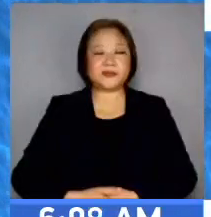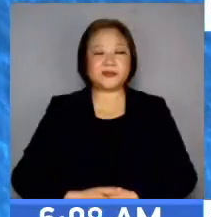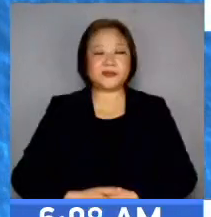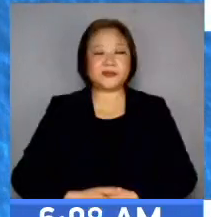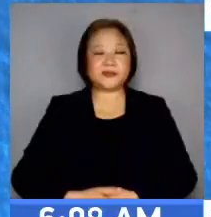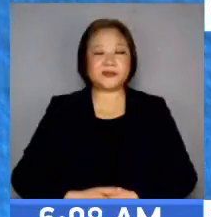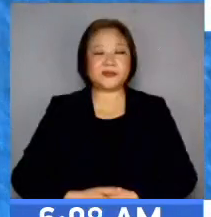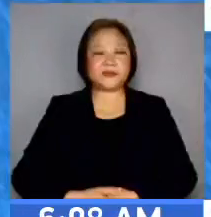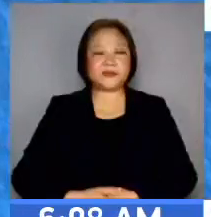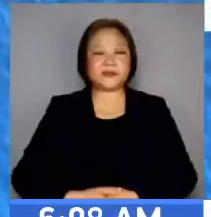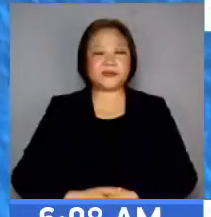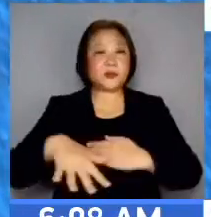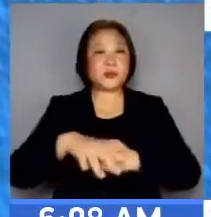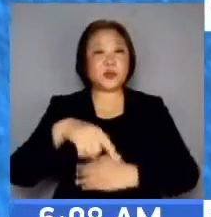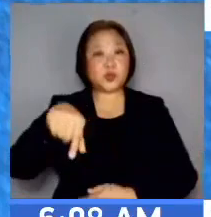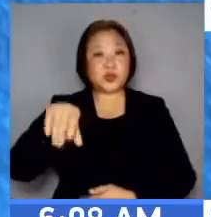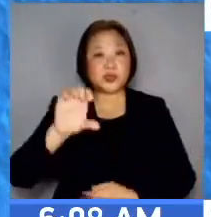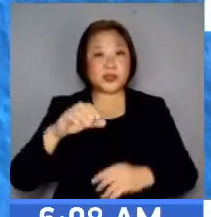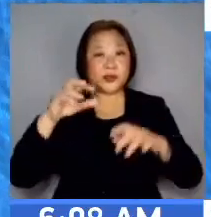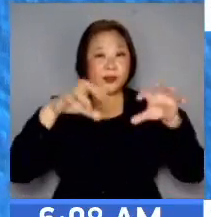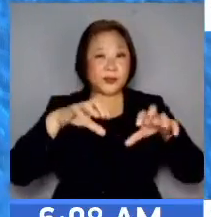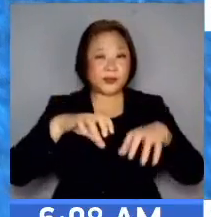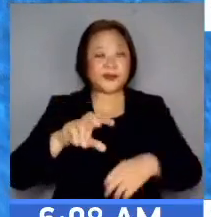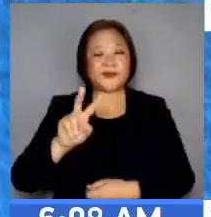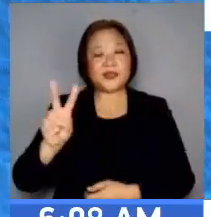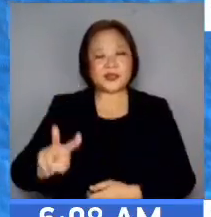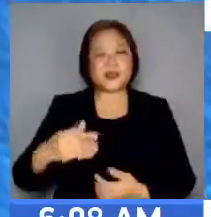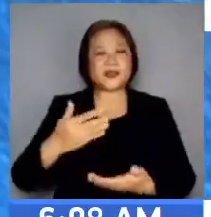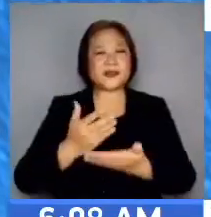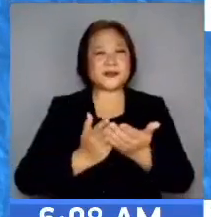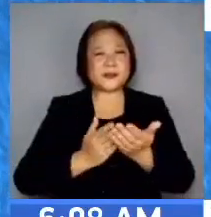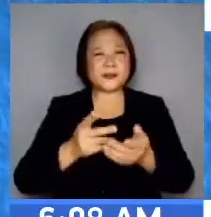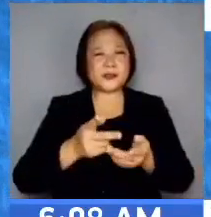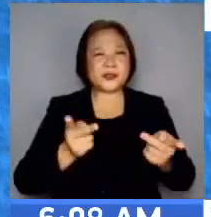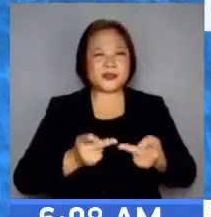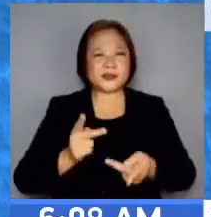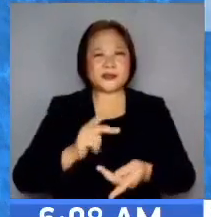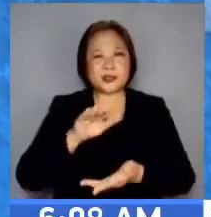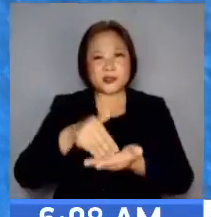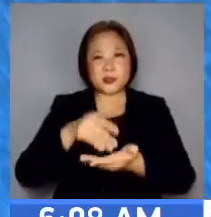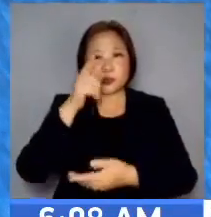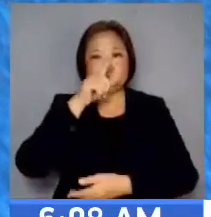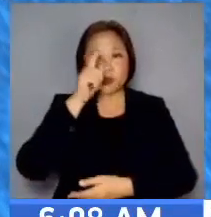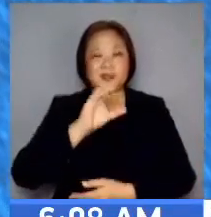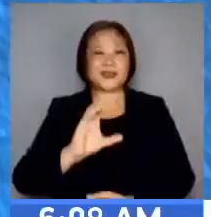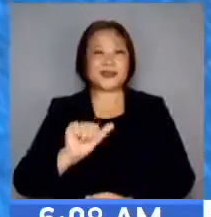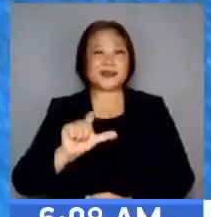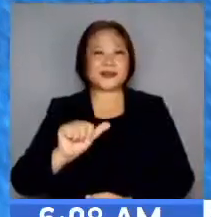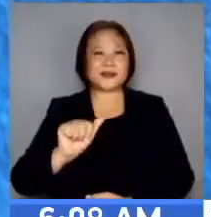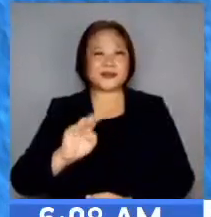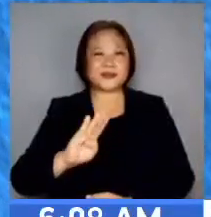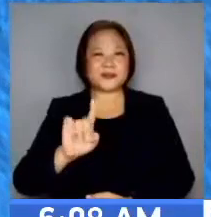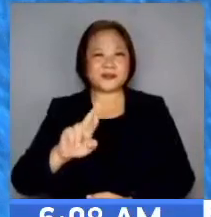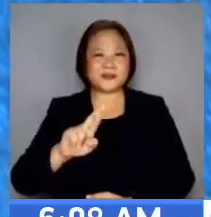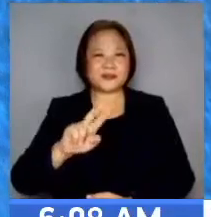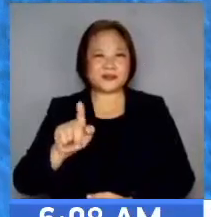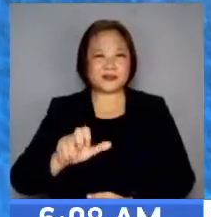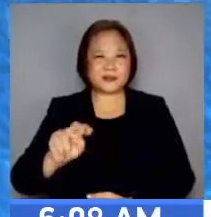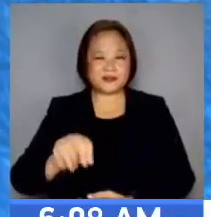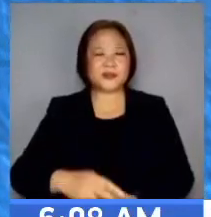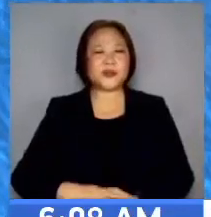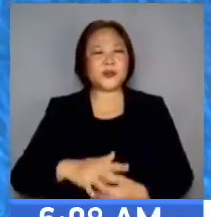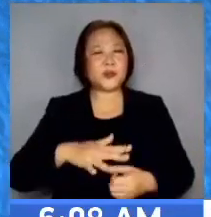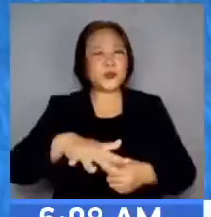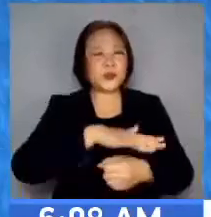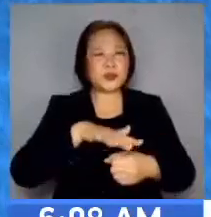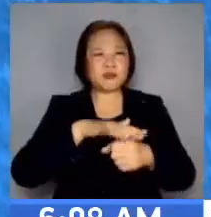City, Valenzuela at ilang lugar sa Central Luzon at Calabarzon. Pawang mga local thunderstorm ang naranasan sa